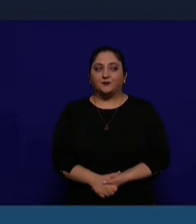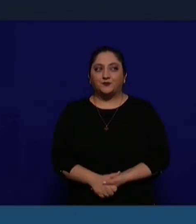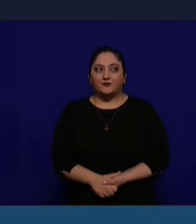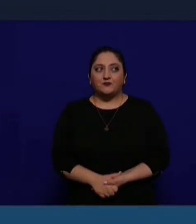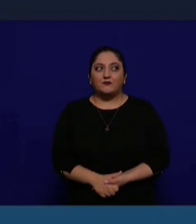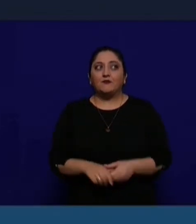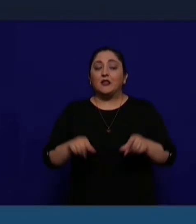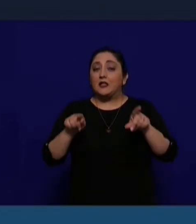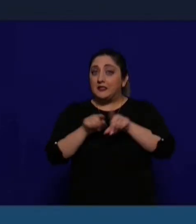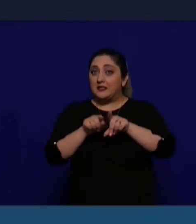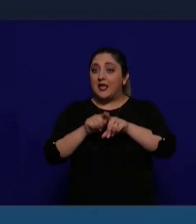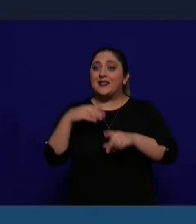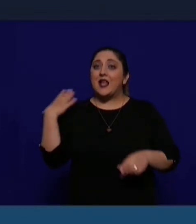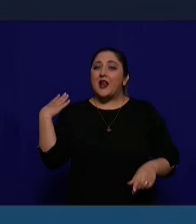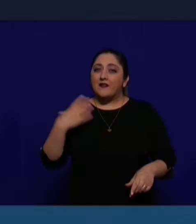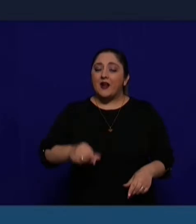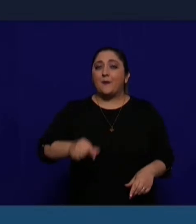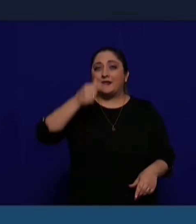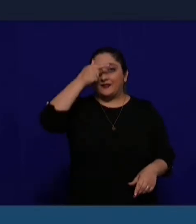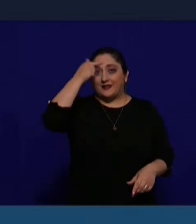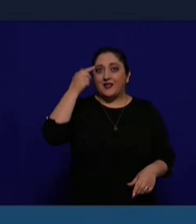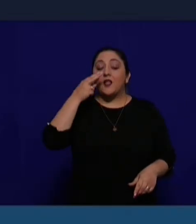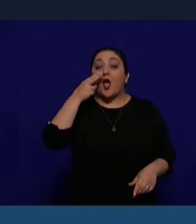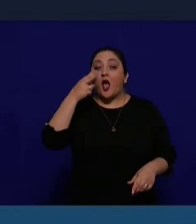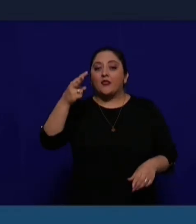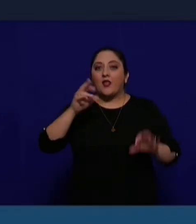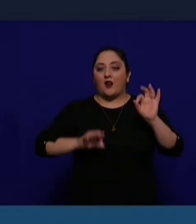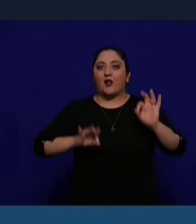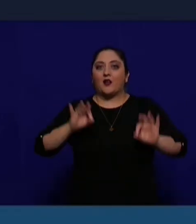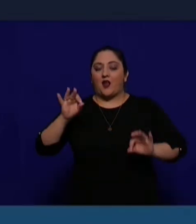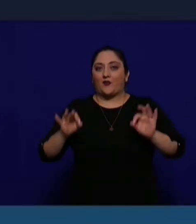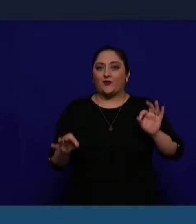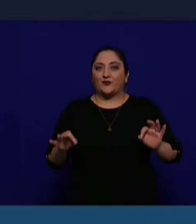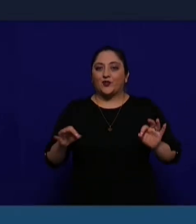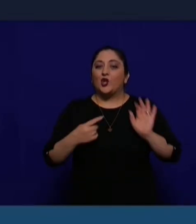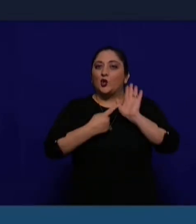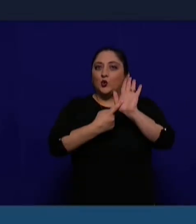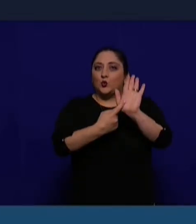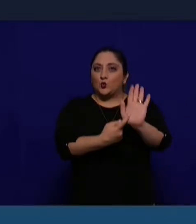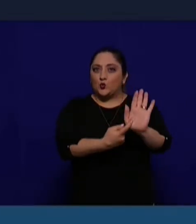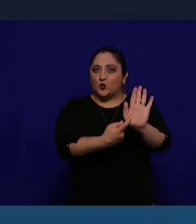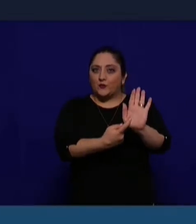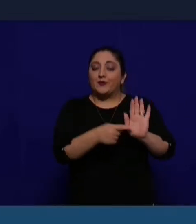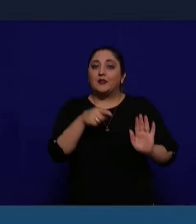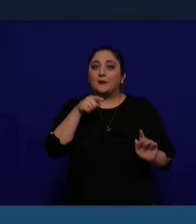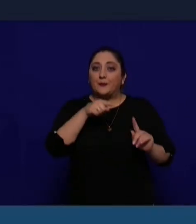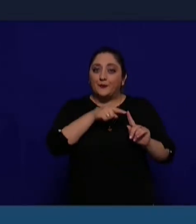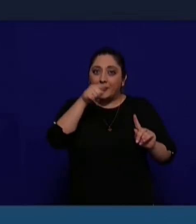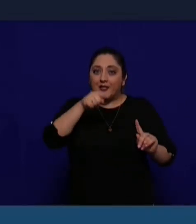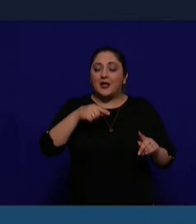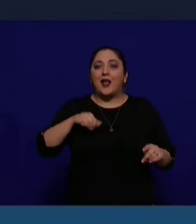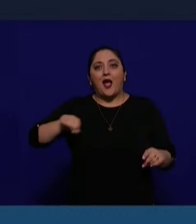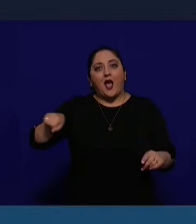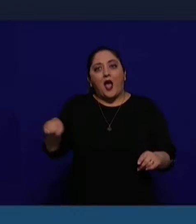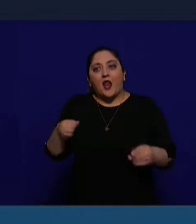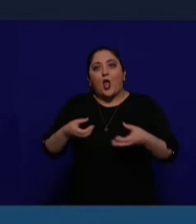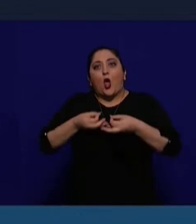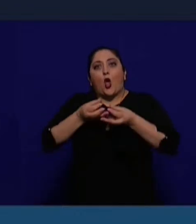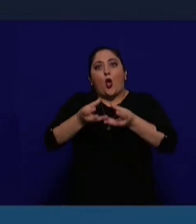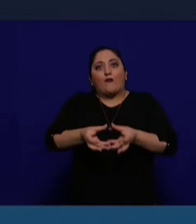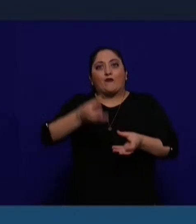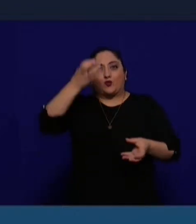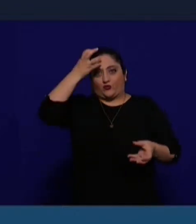L-istess ukoll bir-rapid tests li hawnhekk qed nuru dak ir-rapid tests li jiġu kemm minn dawk li noffru bħala gvern,